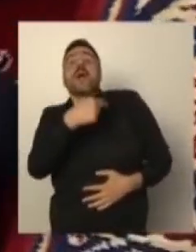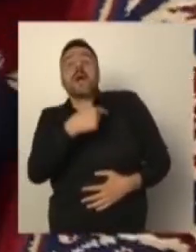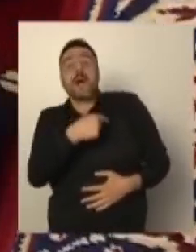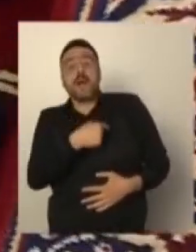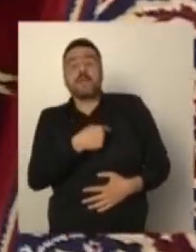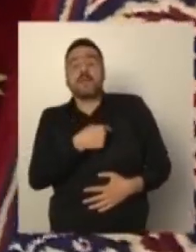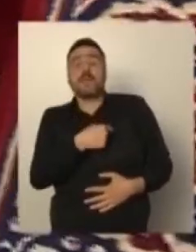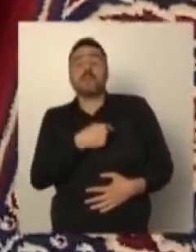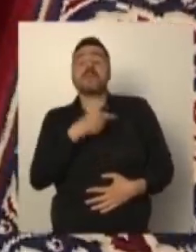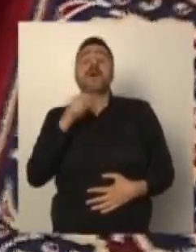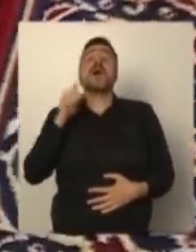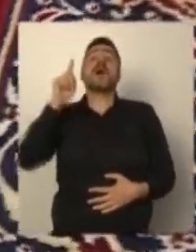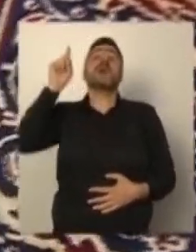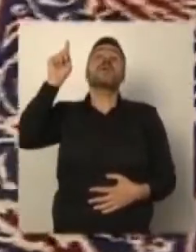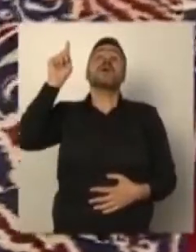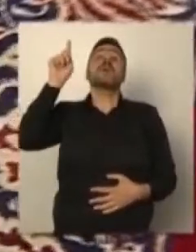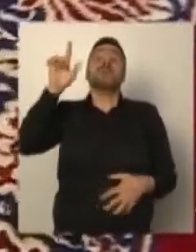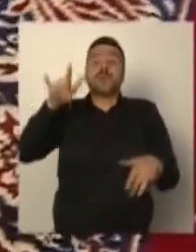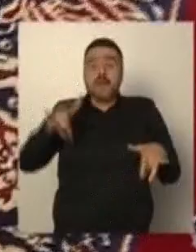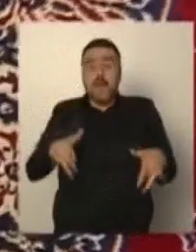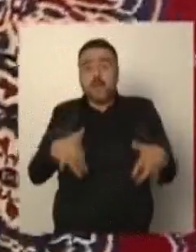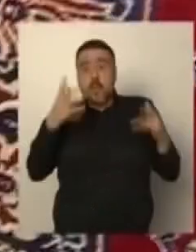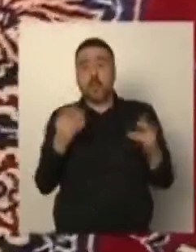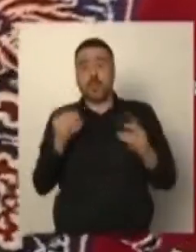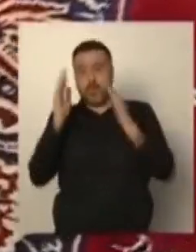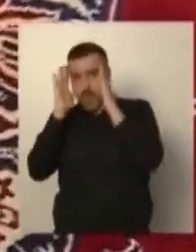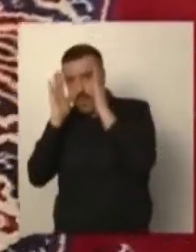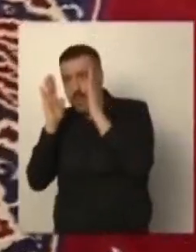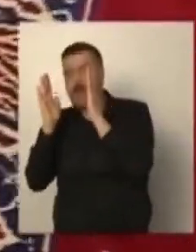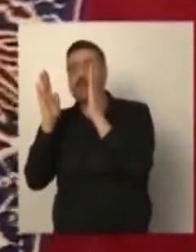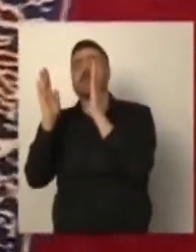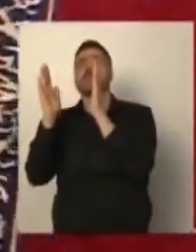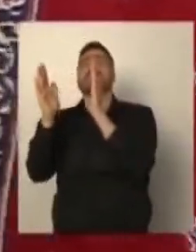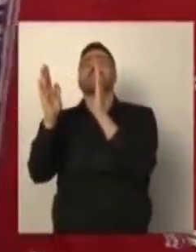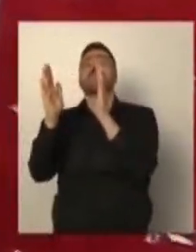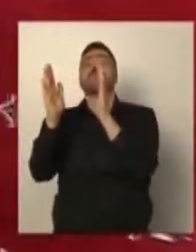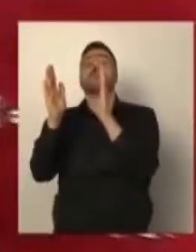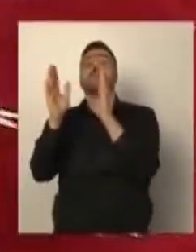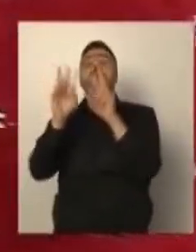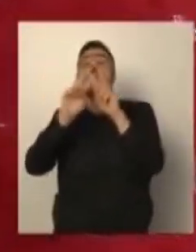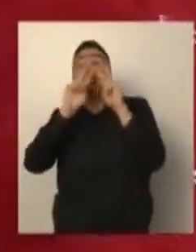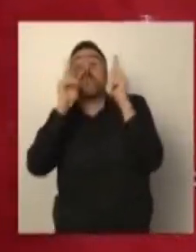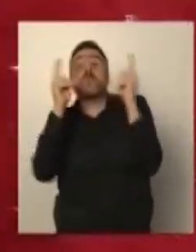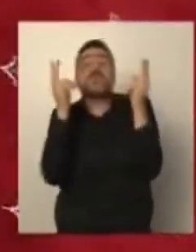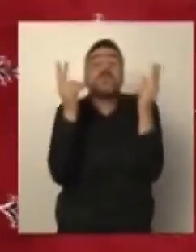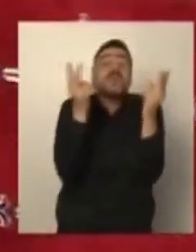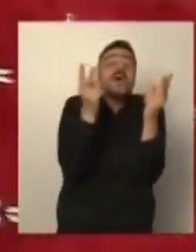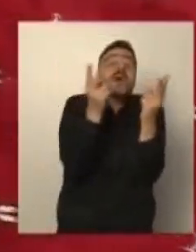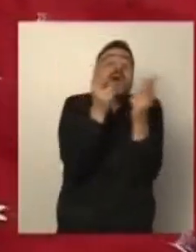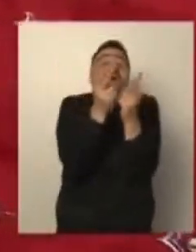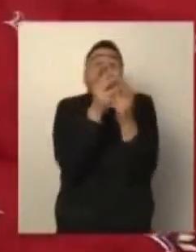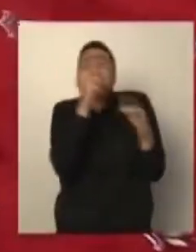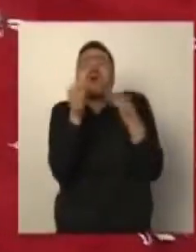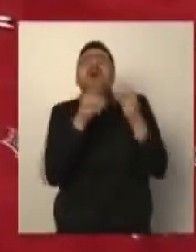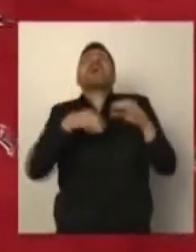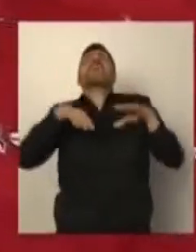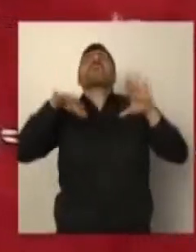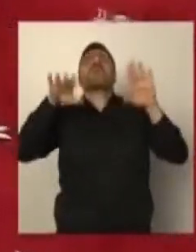senin razı olduğun yöne çevir. Dünyanın geçici sevgisiyle kalplerimizi meşgul